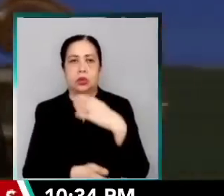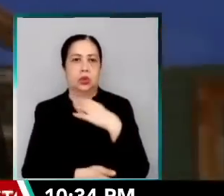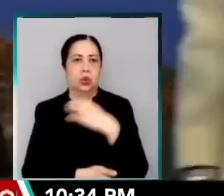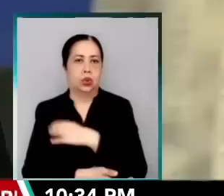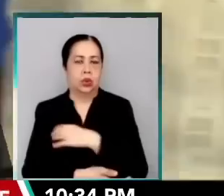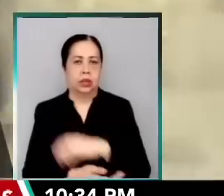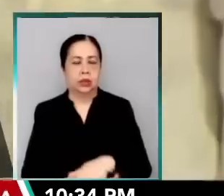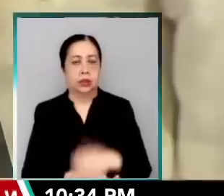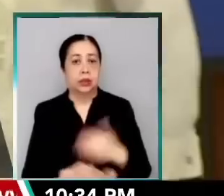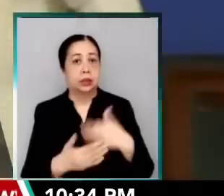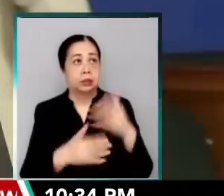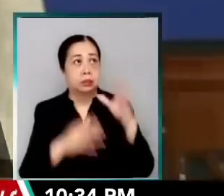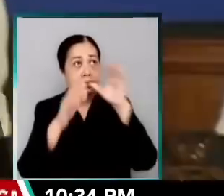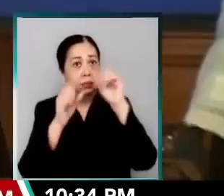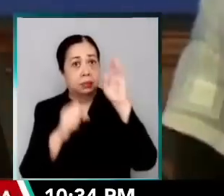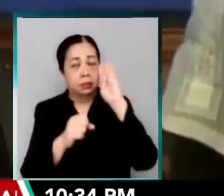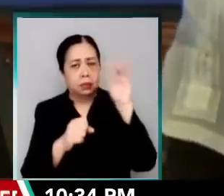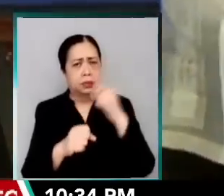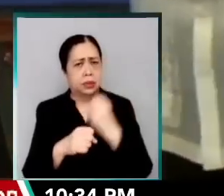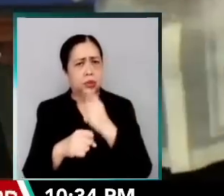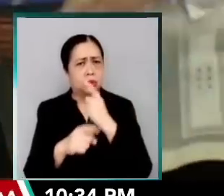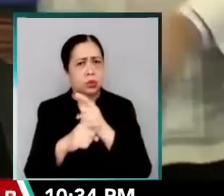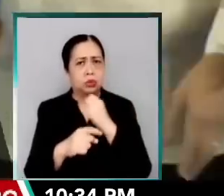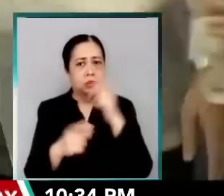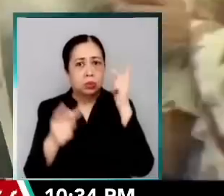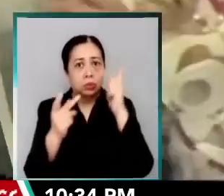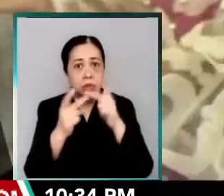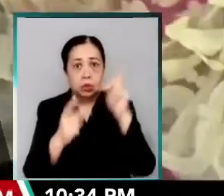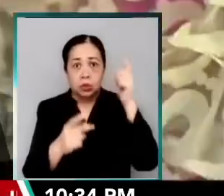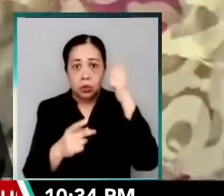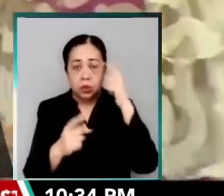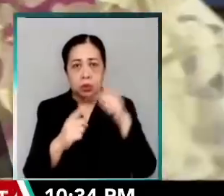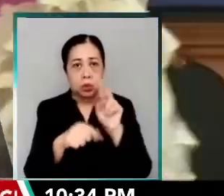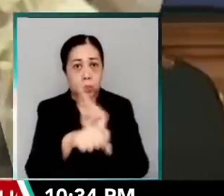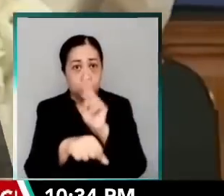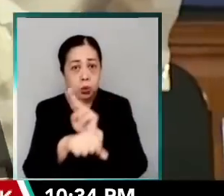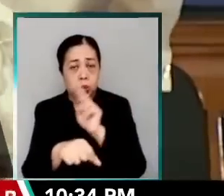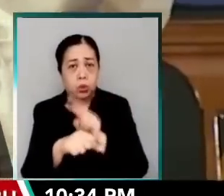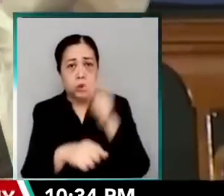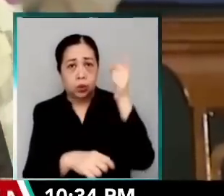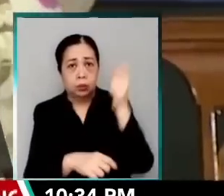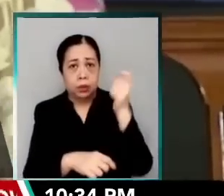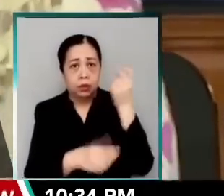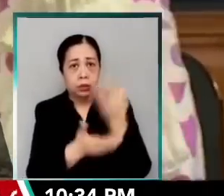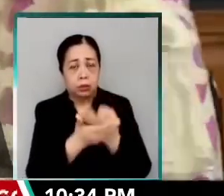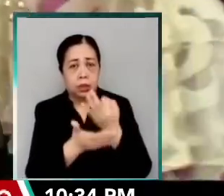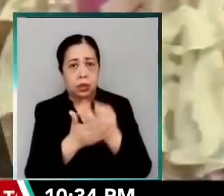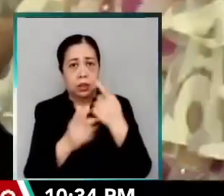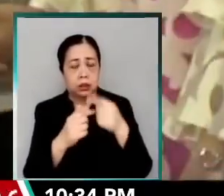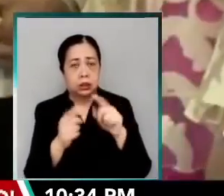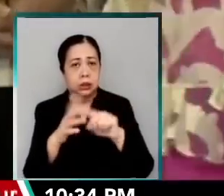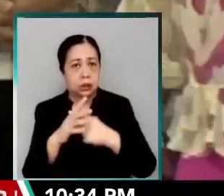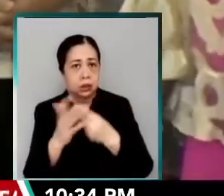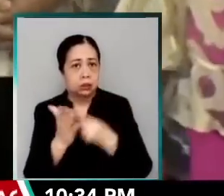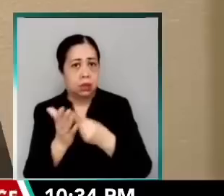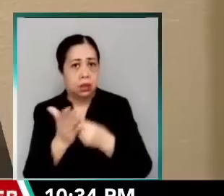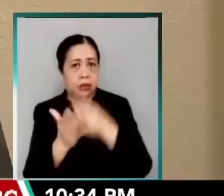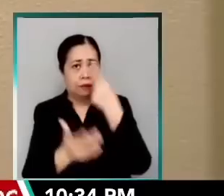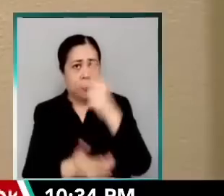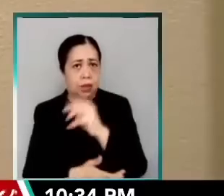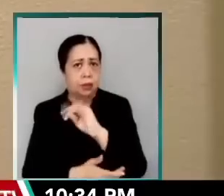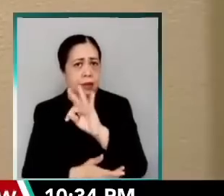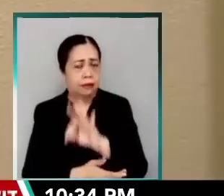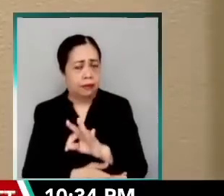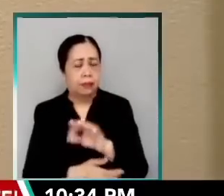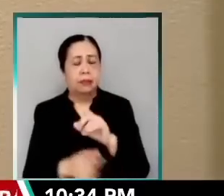Bongbong Marcos, tiniyak na walang intensyon ang gobyerno na gamitin ang pension funds bilang seed money para sa Maharlika. Pero, we will